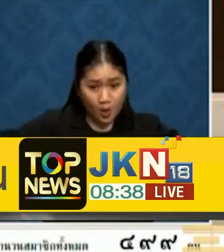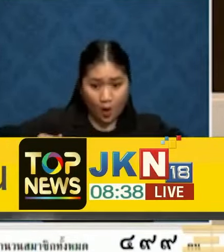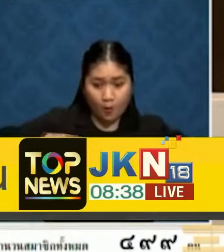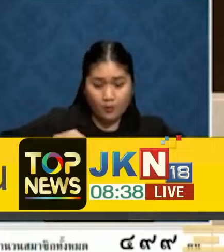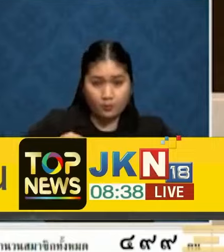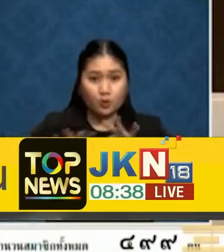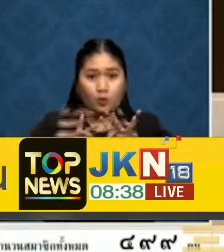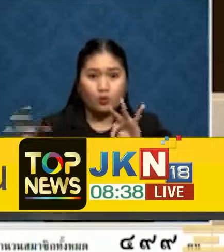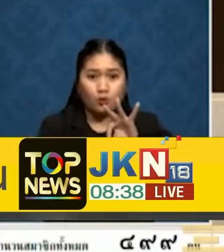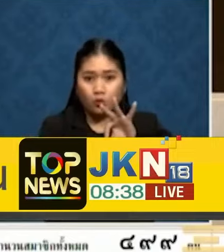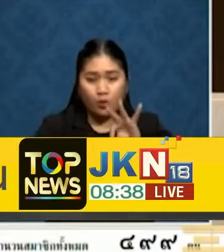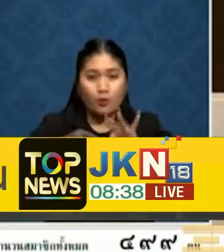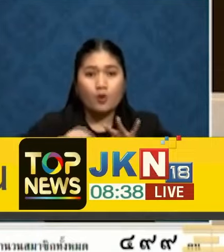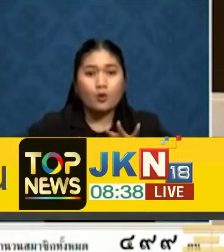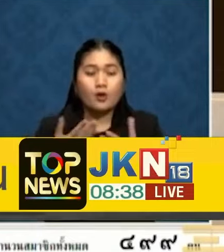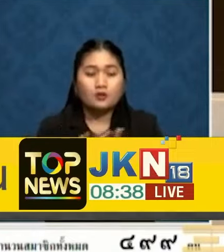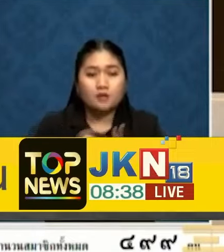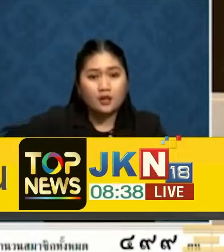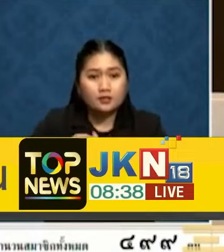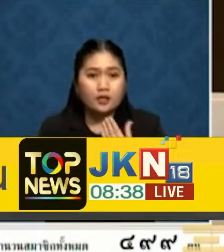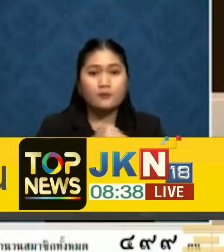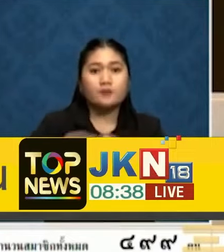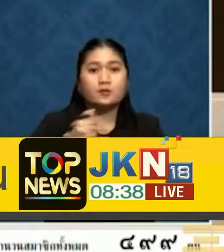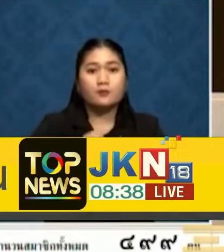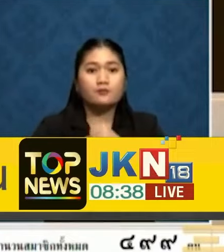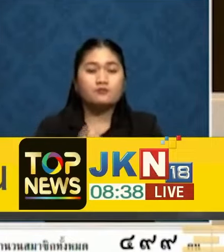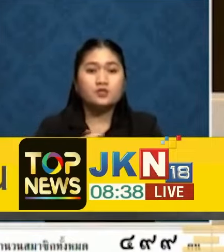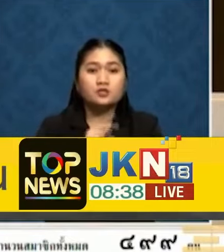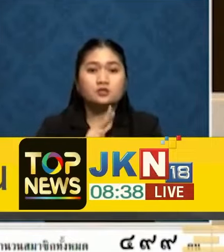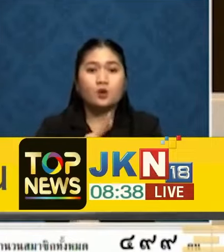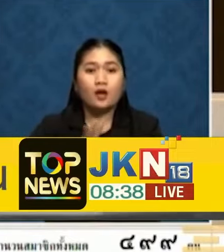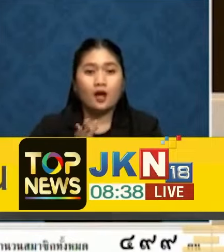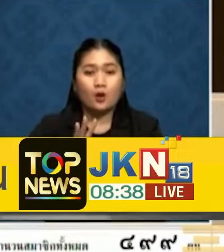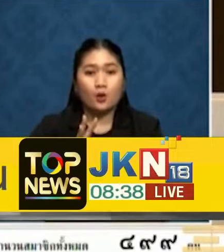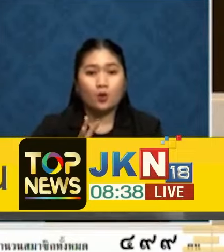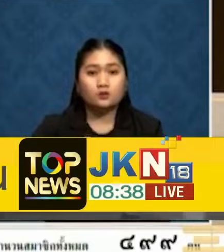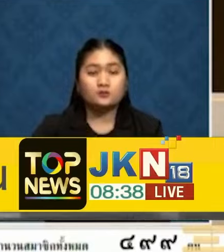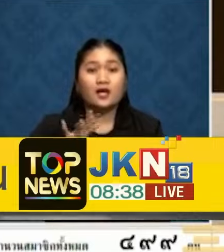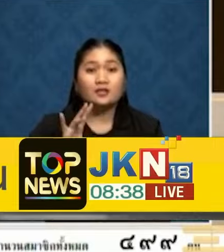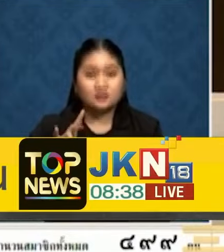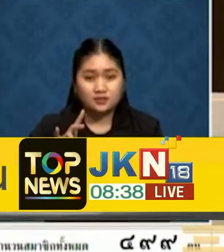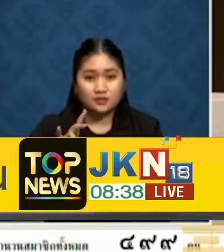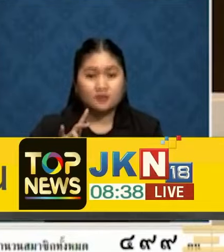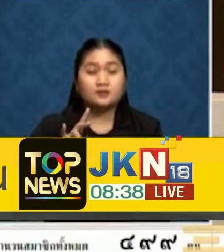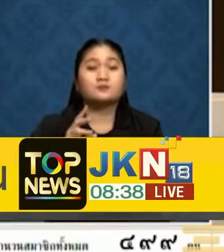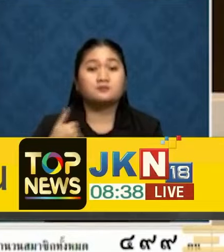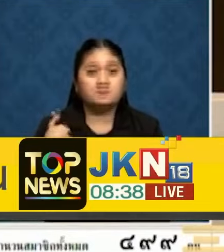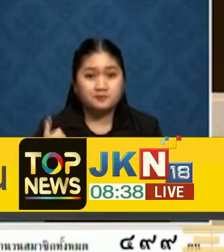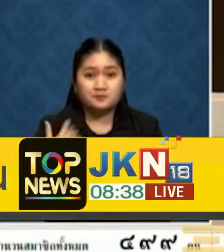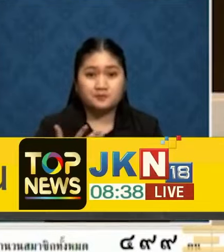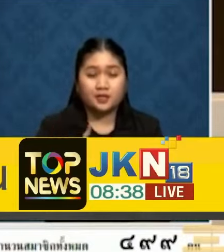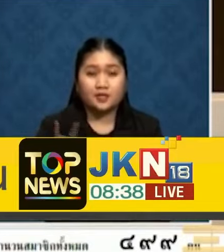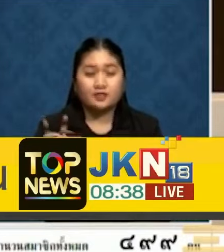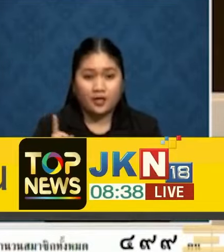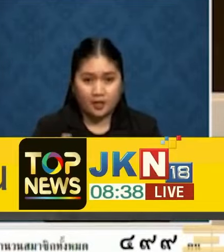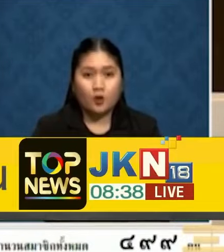านนี้นะฮะก็แน่นอนนะครับว่าคนที่เปิดฉากของการอภิปรายในครั้งนี้ก็ต้องเป็น